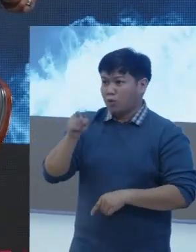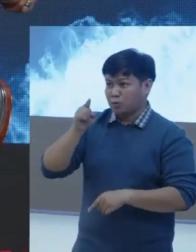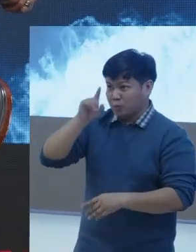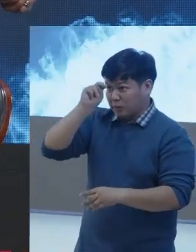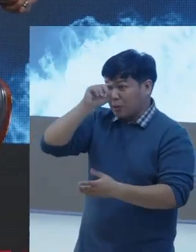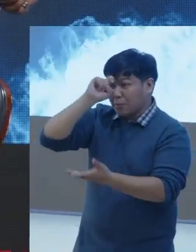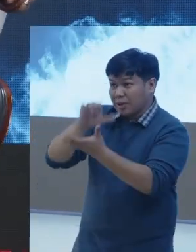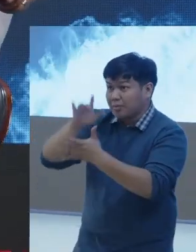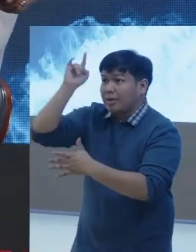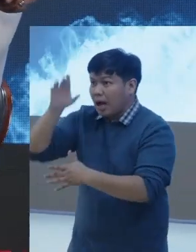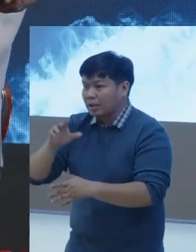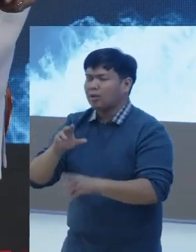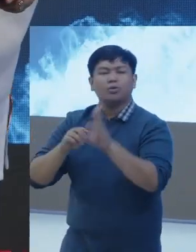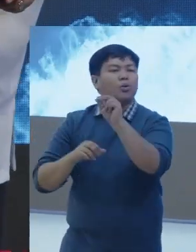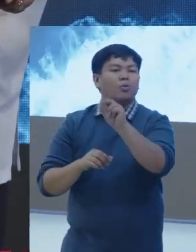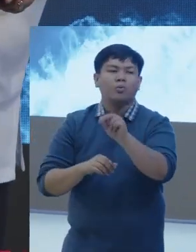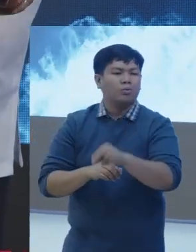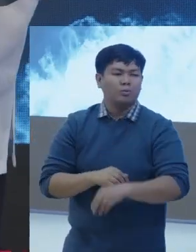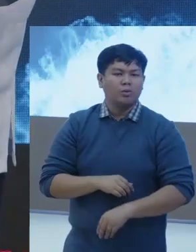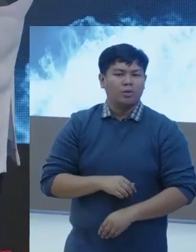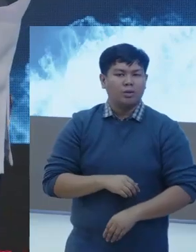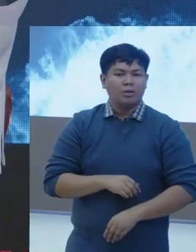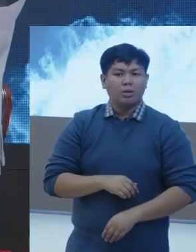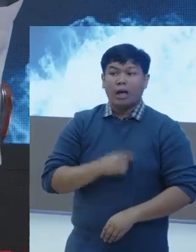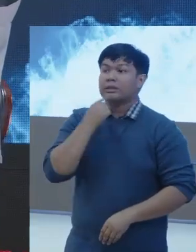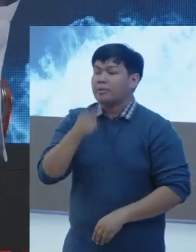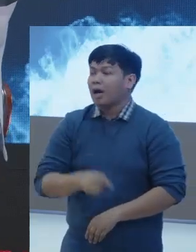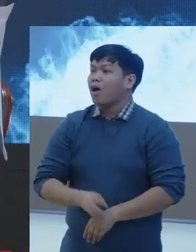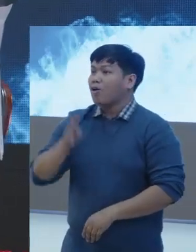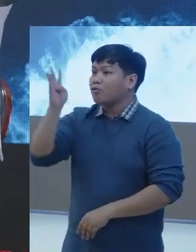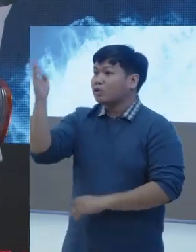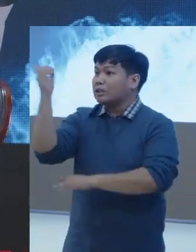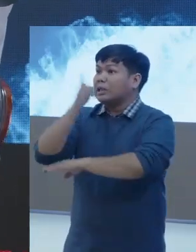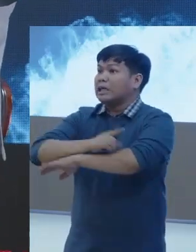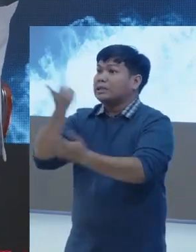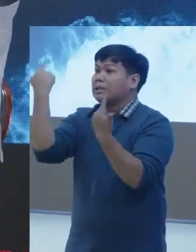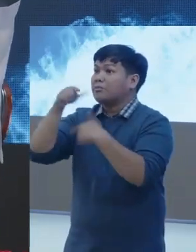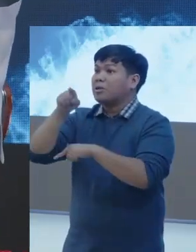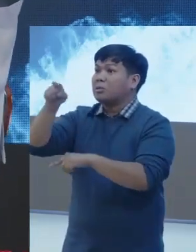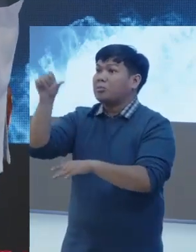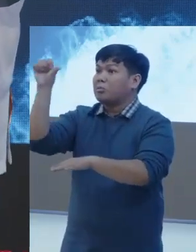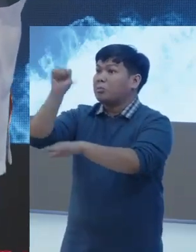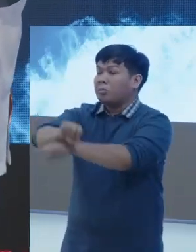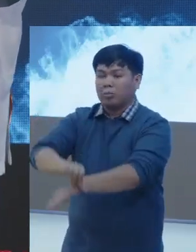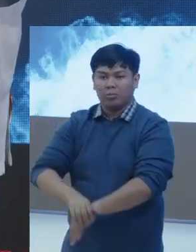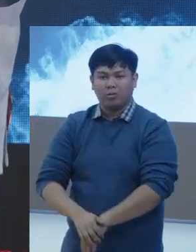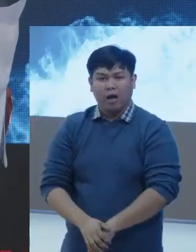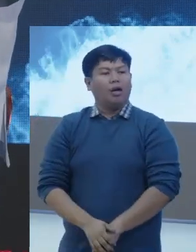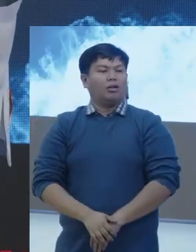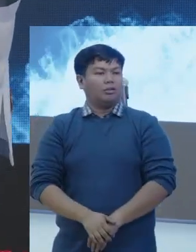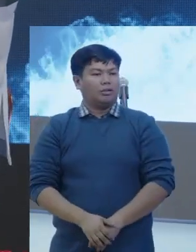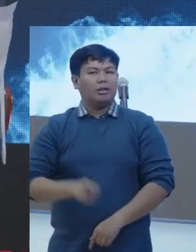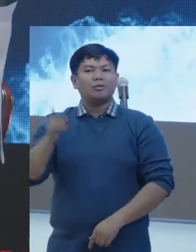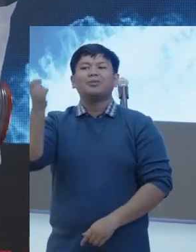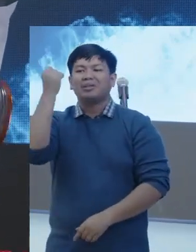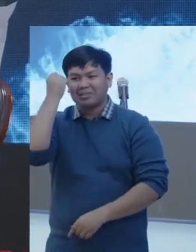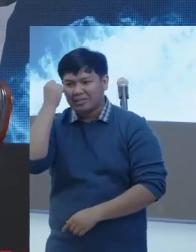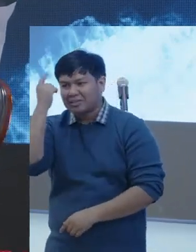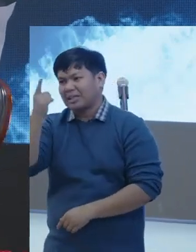Yet 40 days and Nineveh shall be overthrown. Yung pong salitang overthrown sa Hebrew,